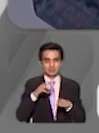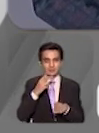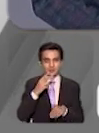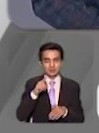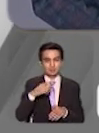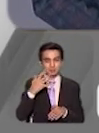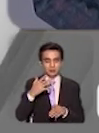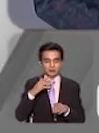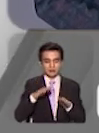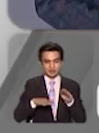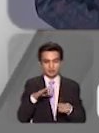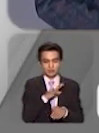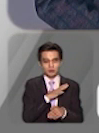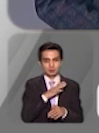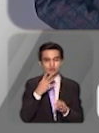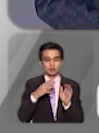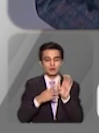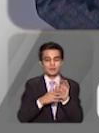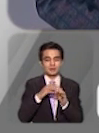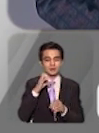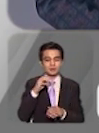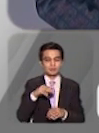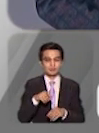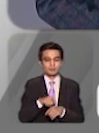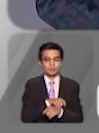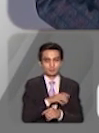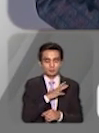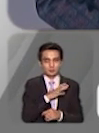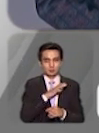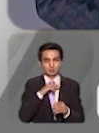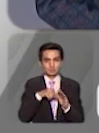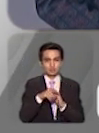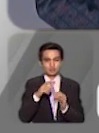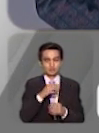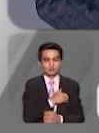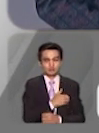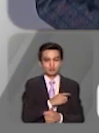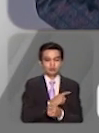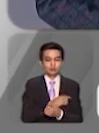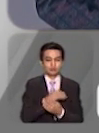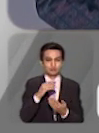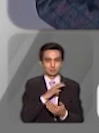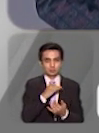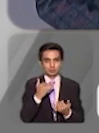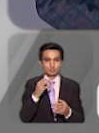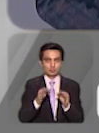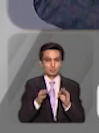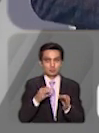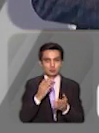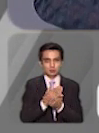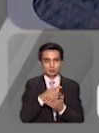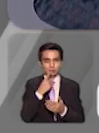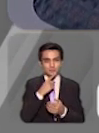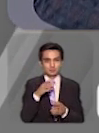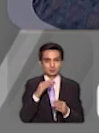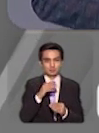суықта қатты тоңып қалған сәбидің көздері іріңдеп, қызуы да төмендегенін айтады. Сәбидің жағдайы қазірдің өзінде орташа деңгейде. Тірі